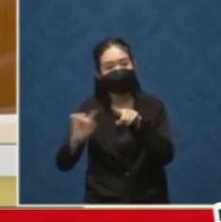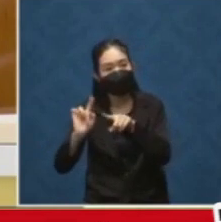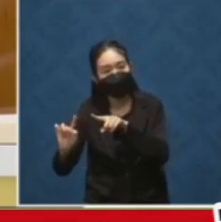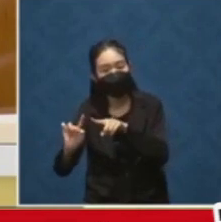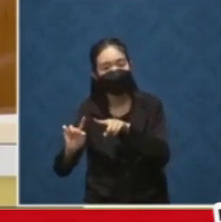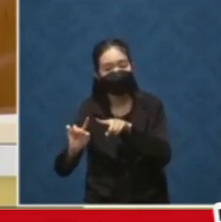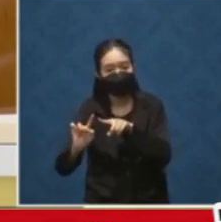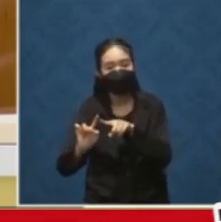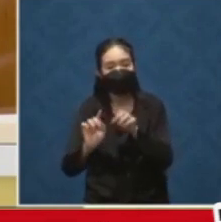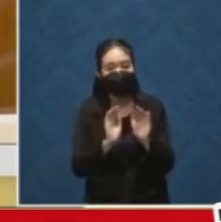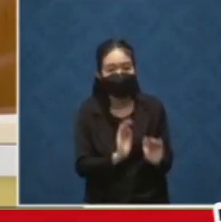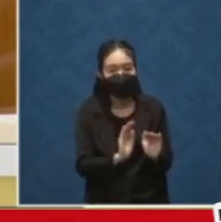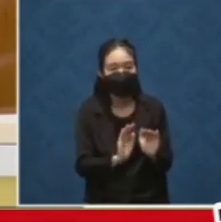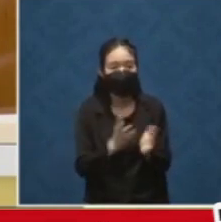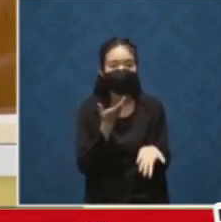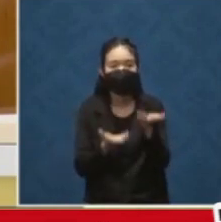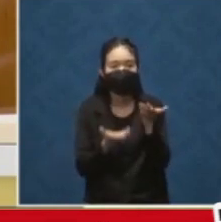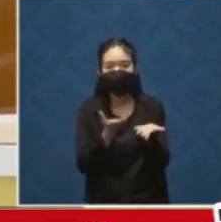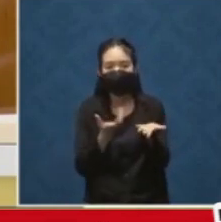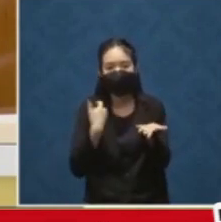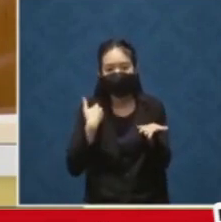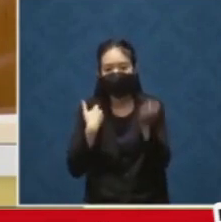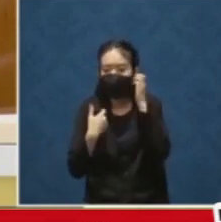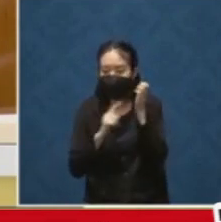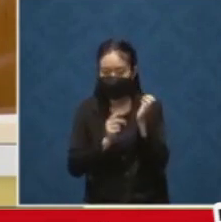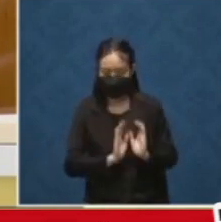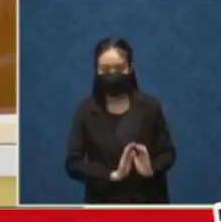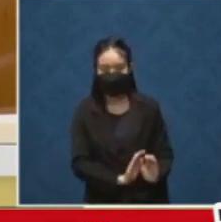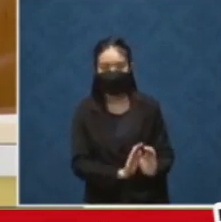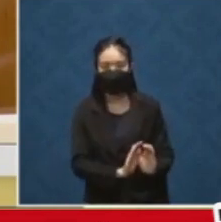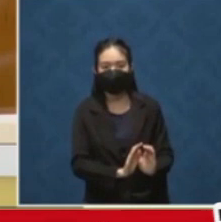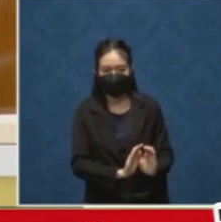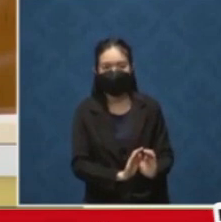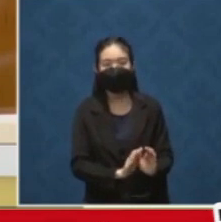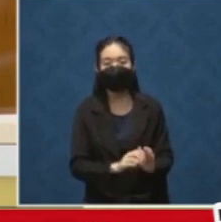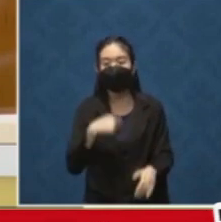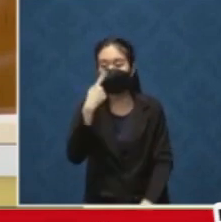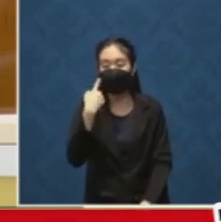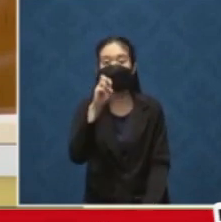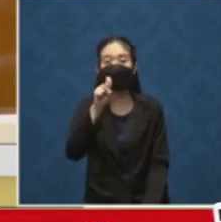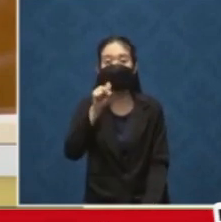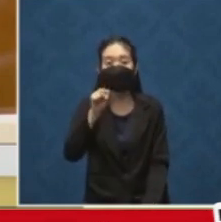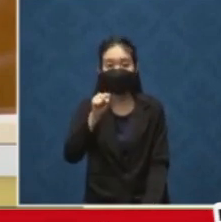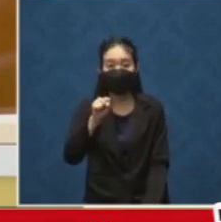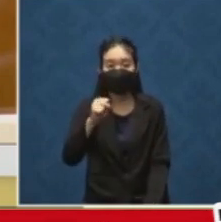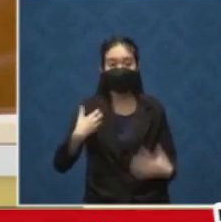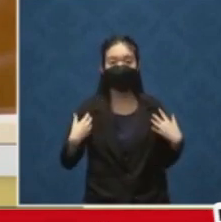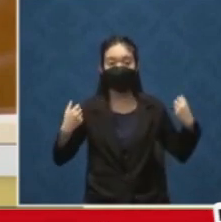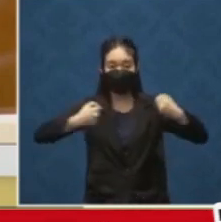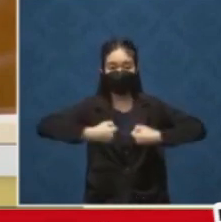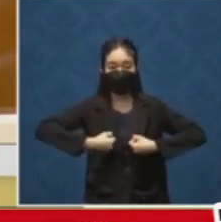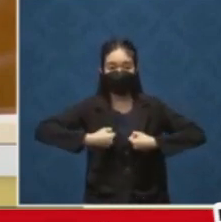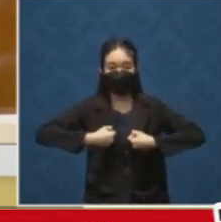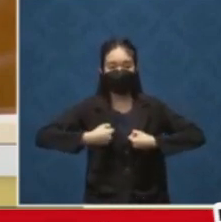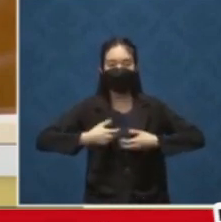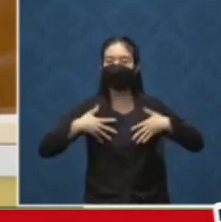ของการเคองมอสื่อสารก็ตามเรื่องของเครื่องมือจะเป็นอุปกรณ์ต่าง ที่จะเข้าไปผู้ที่สอบก